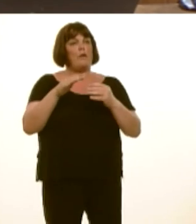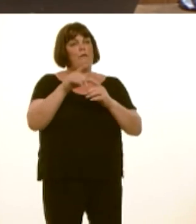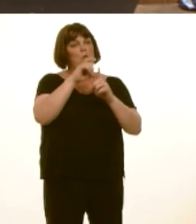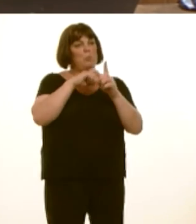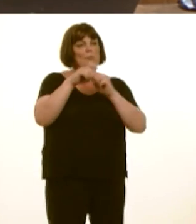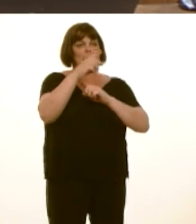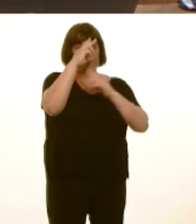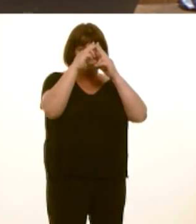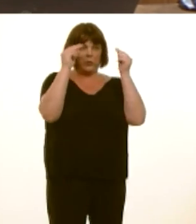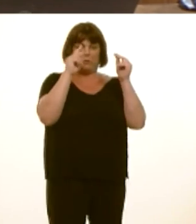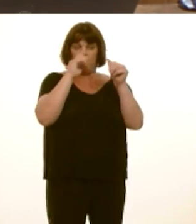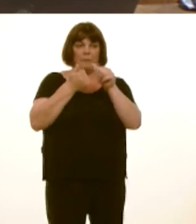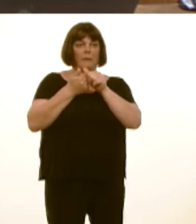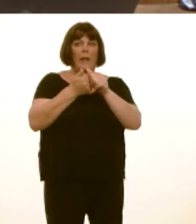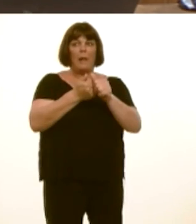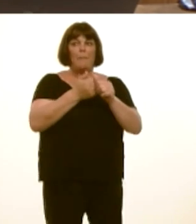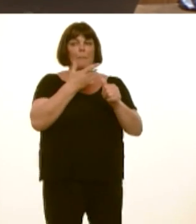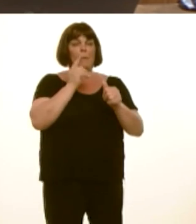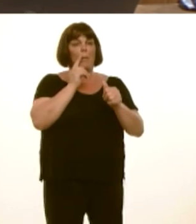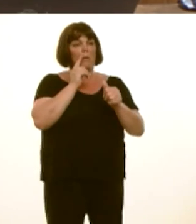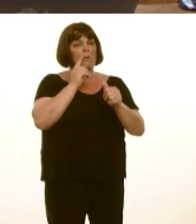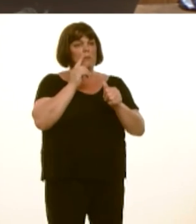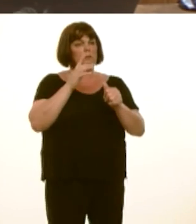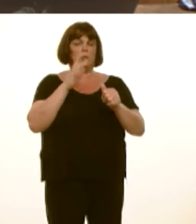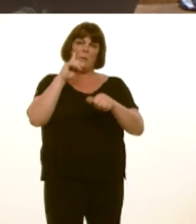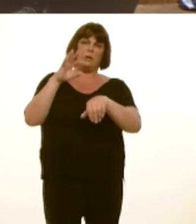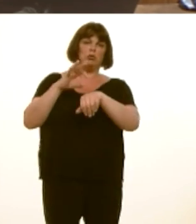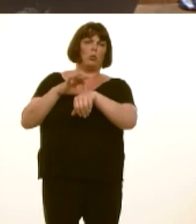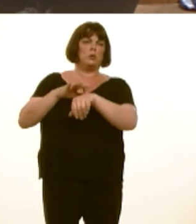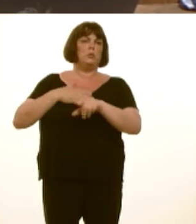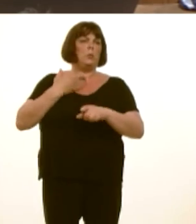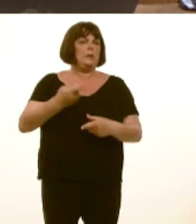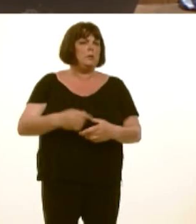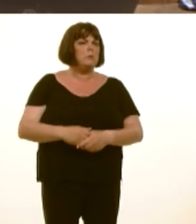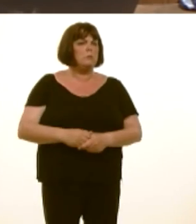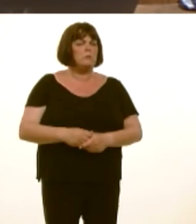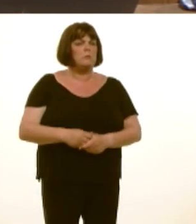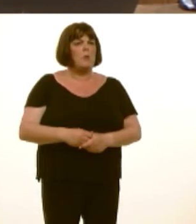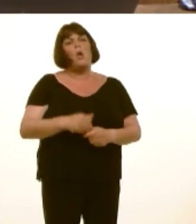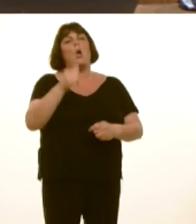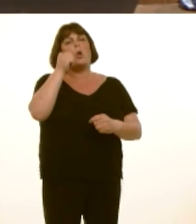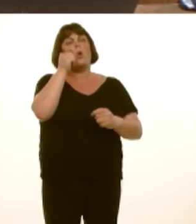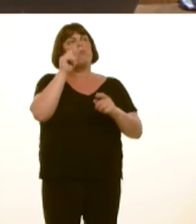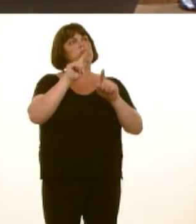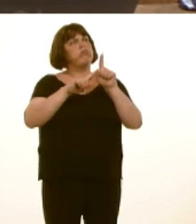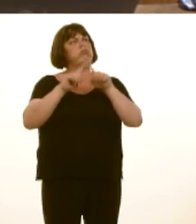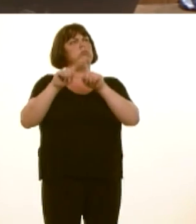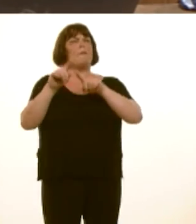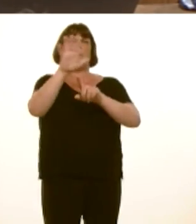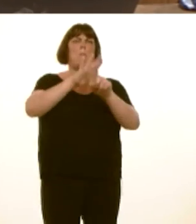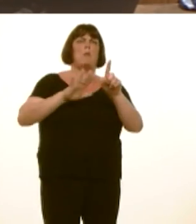teulu. A fi'n gwybod bod yna enghraifft ar draws Cymru, lle mae yna systemau mewn lle gyda sawl